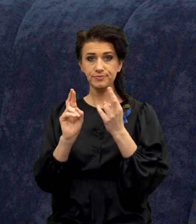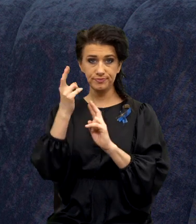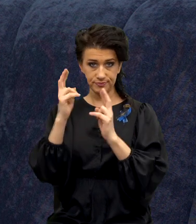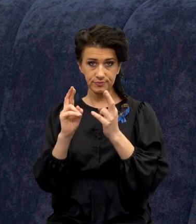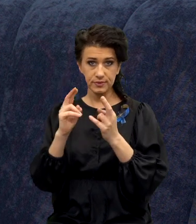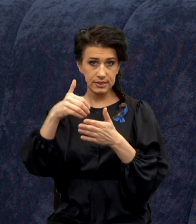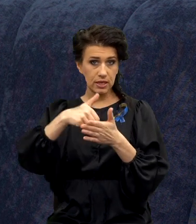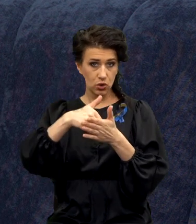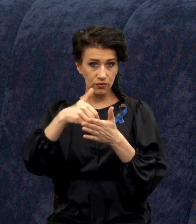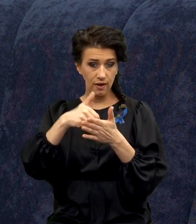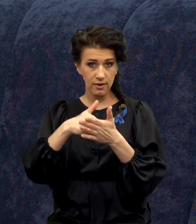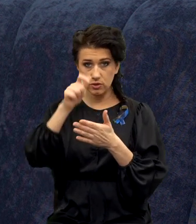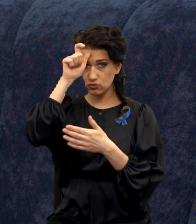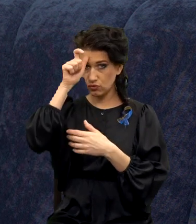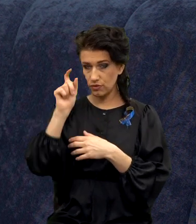Dopóki zachowanie